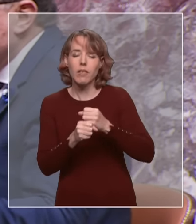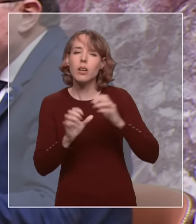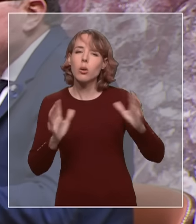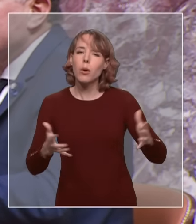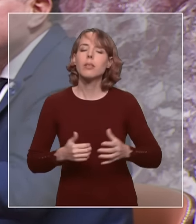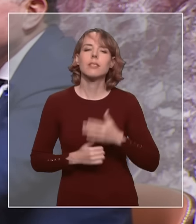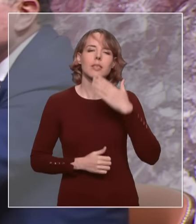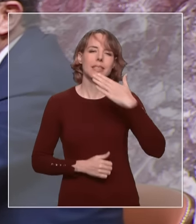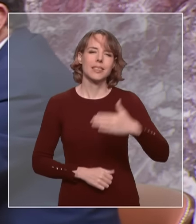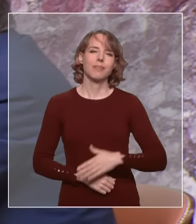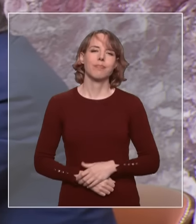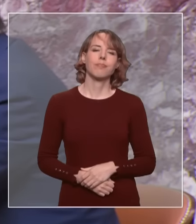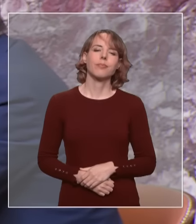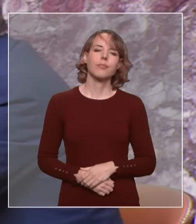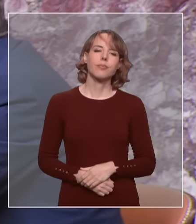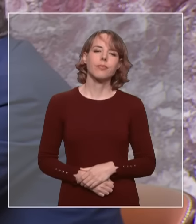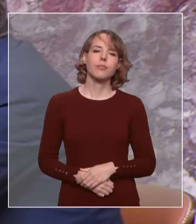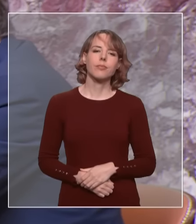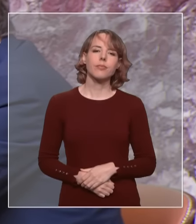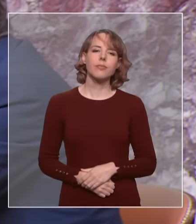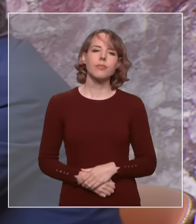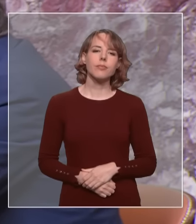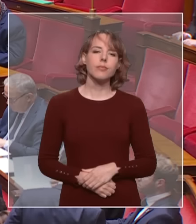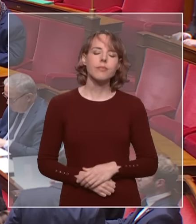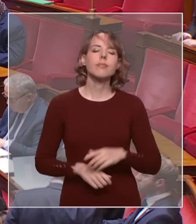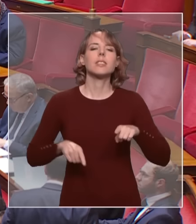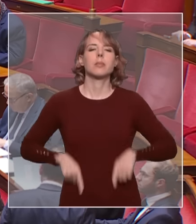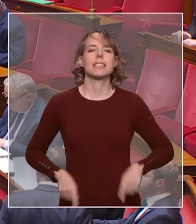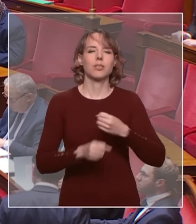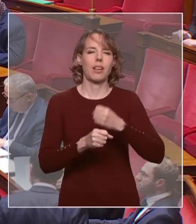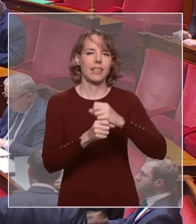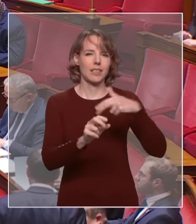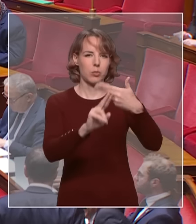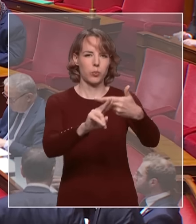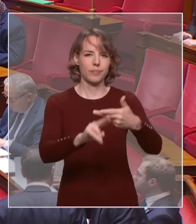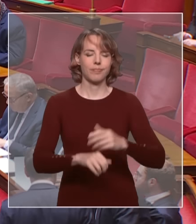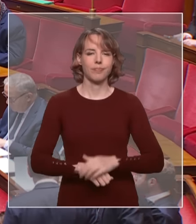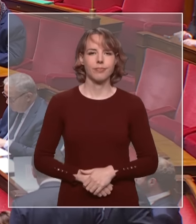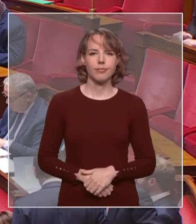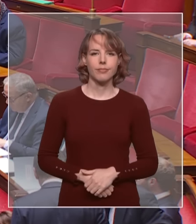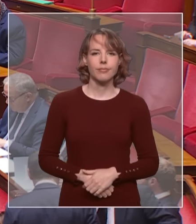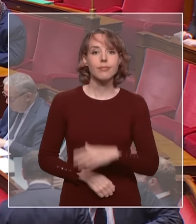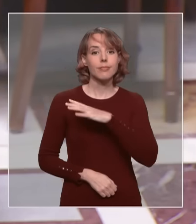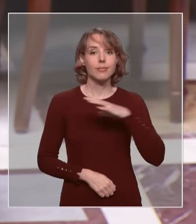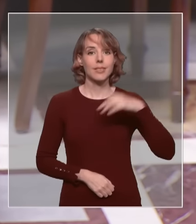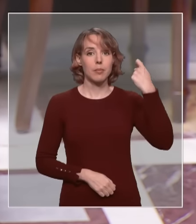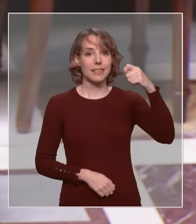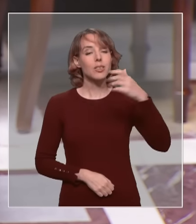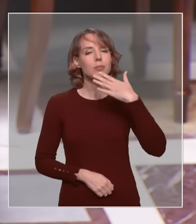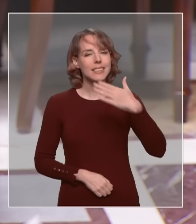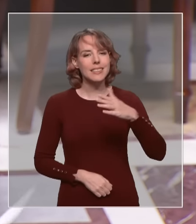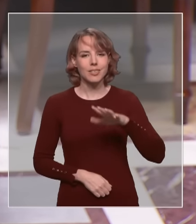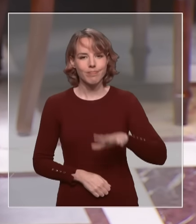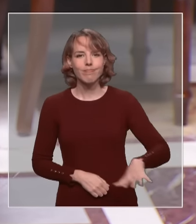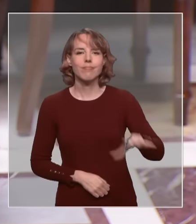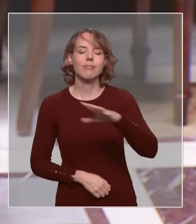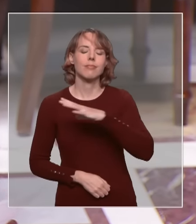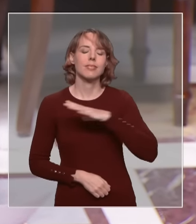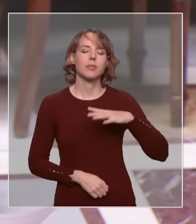La parole est à Madame Astrid Panossian-Bouvet, ministre du Travail et de l'Emploi. Merci Madame la Présidente, Mesdames et Messieurs les